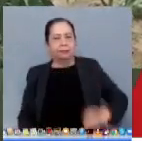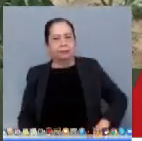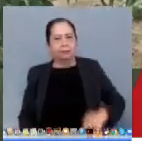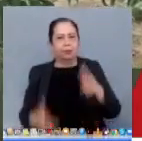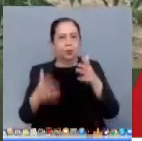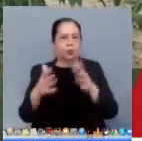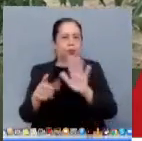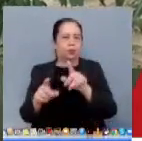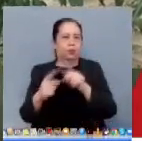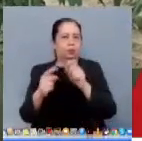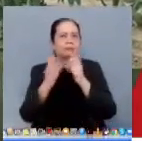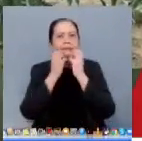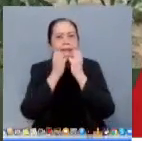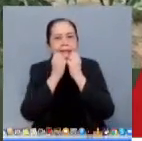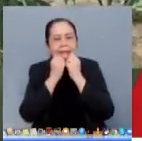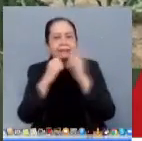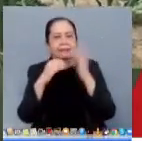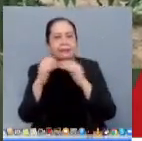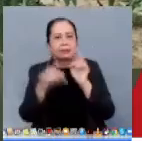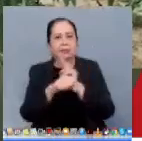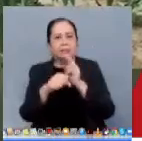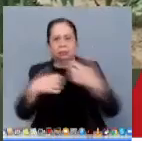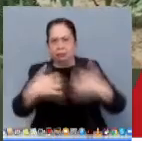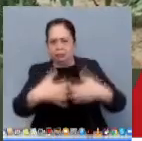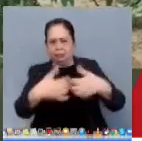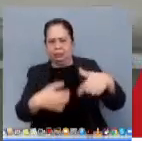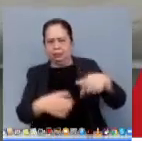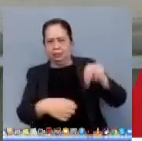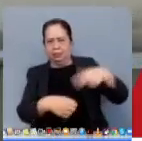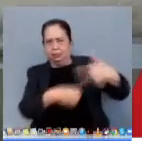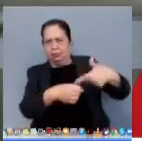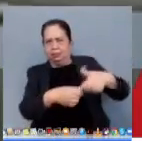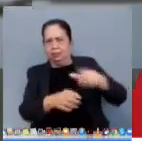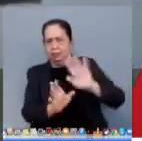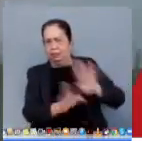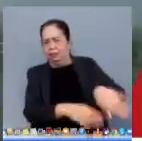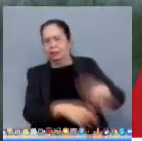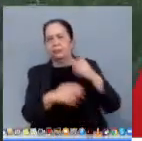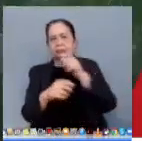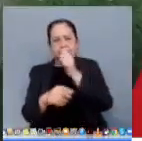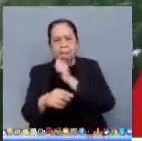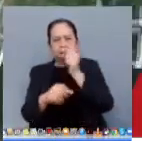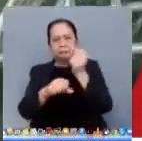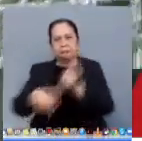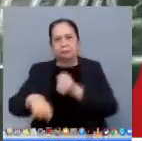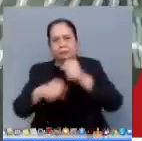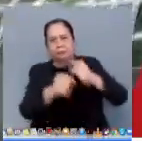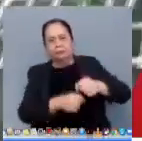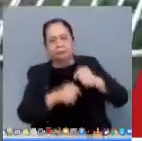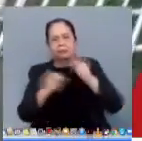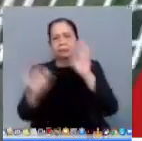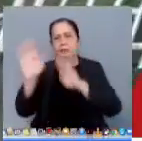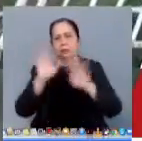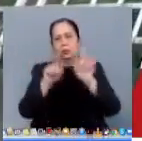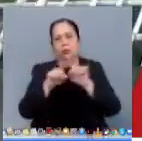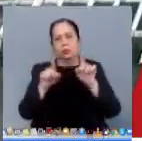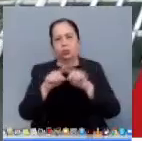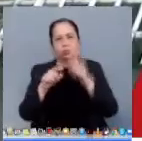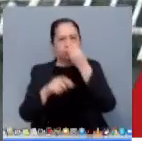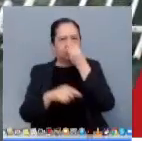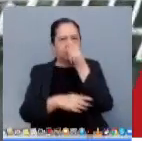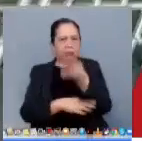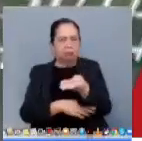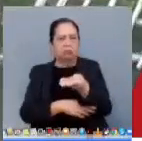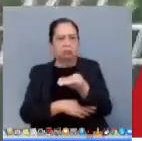makatipid kaysa gumamit ng motor na kailangan kargahan ng krudo. Problemado rin ang mga mangingisda sa mas kakaunting huli at